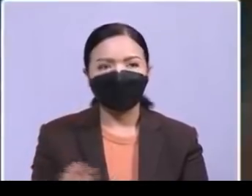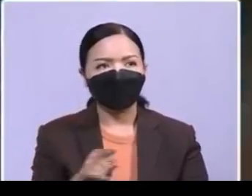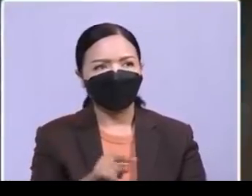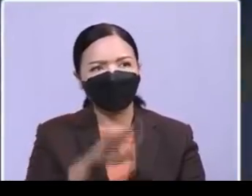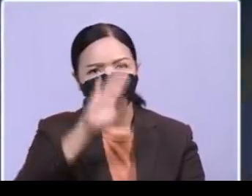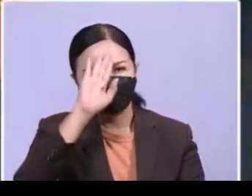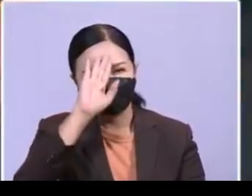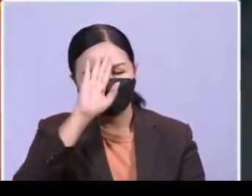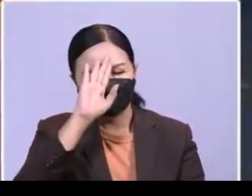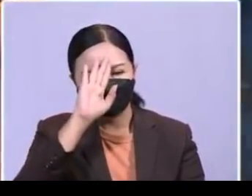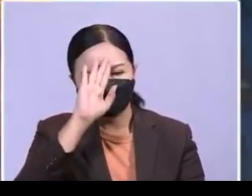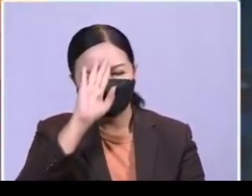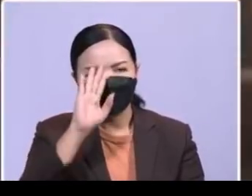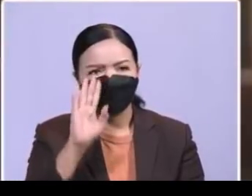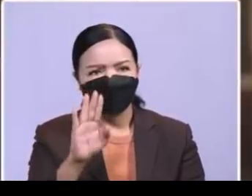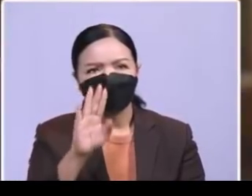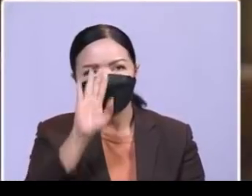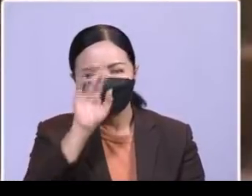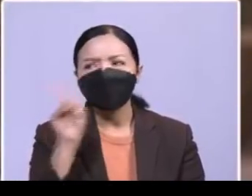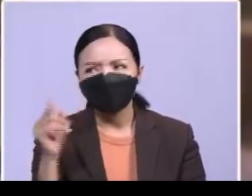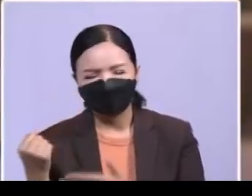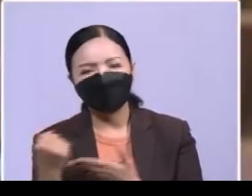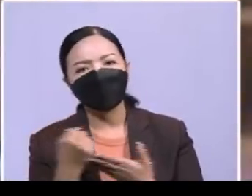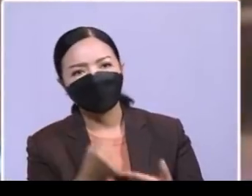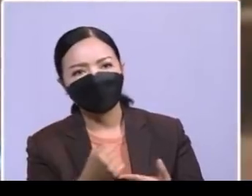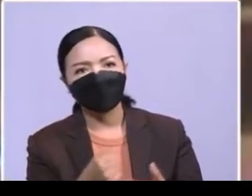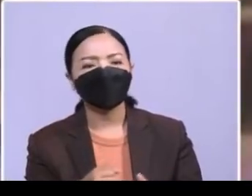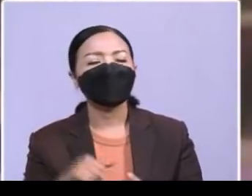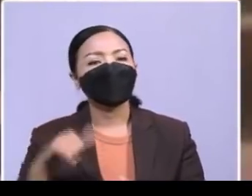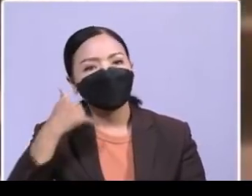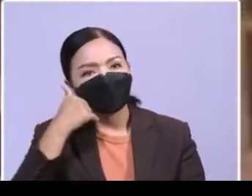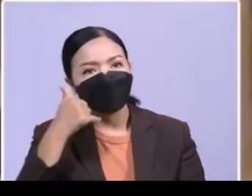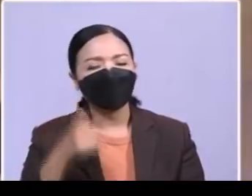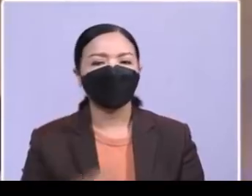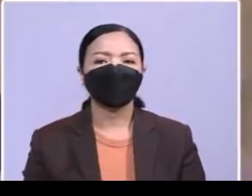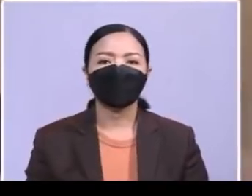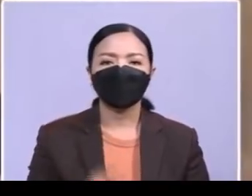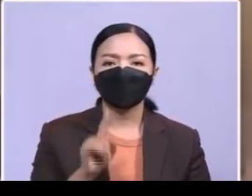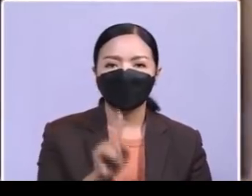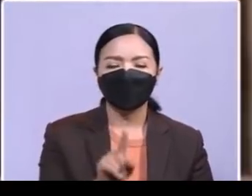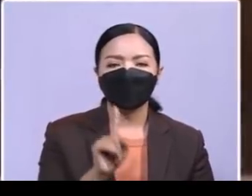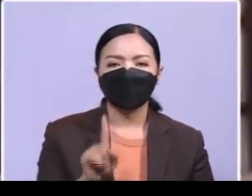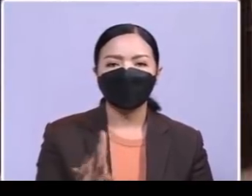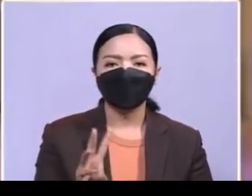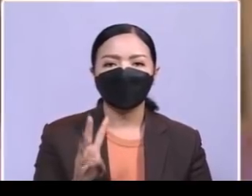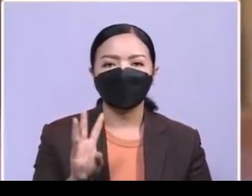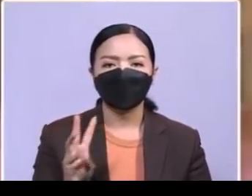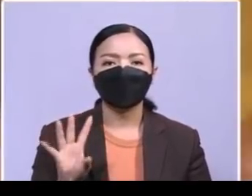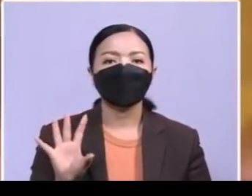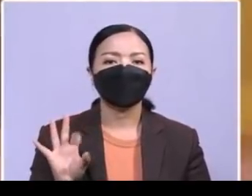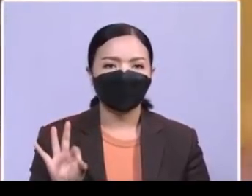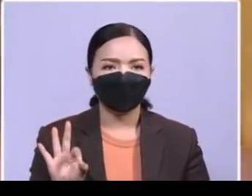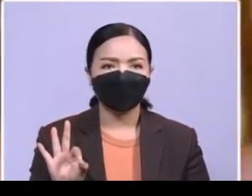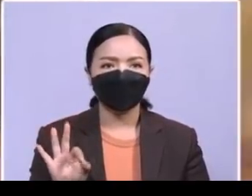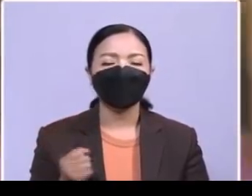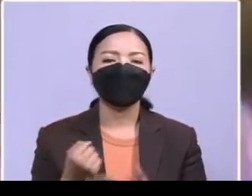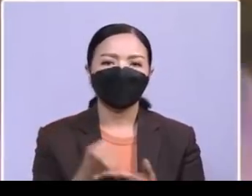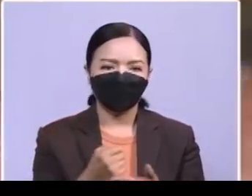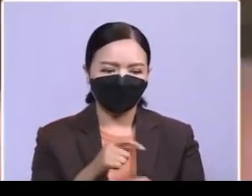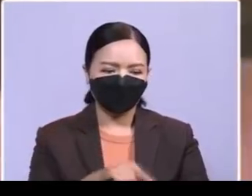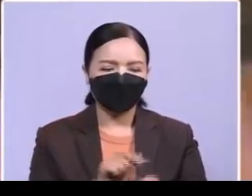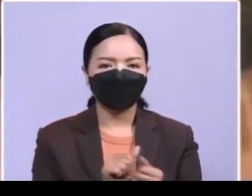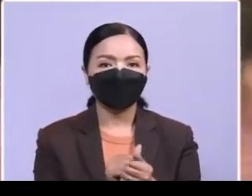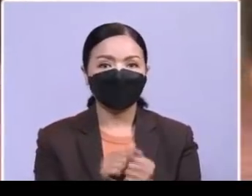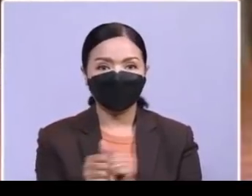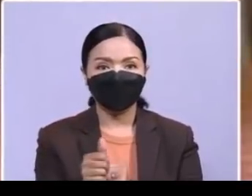การเจ็บป่วยหรือช่วยเหลืออย่านิ่งดูดายนะครับรีบโทรไปได้เลยที่1669เพื่อที่จะได้ช่วยเหลือให้อย่างทันท่วงที